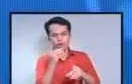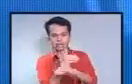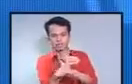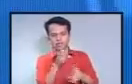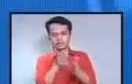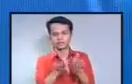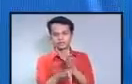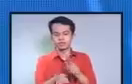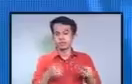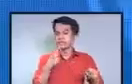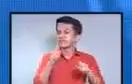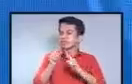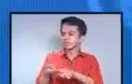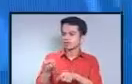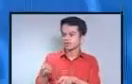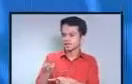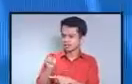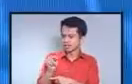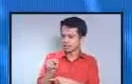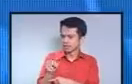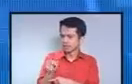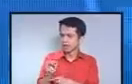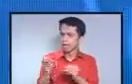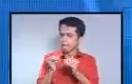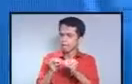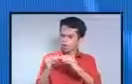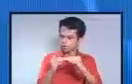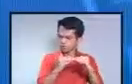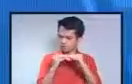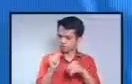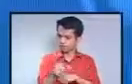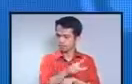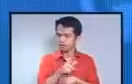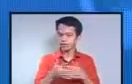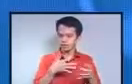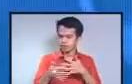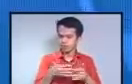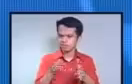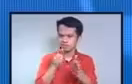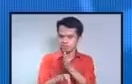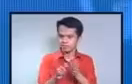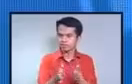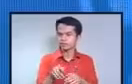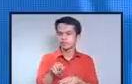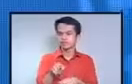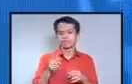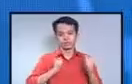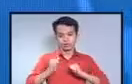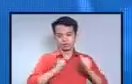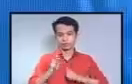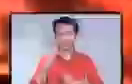naman ang ahensya, kailangan kasi nilang maging pata sa lahat, kahit pa sa mga kriminal. Maksyon si